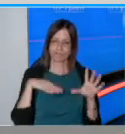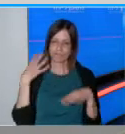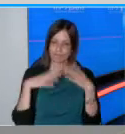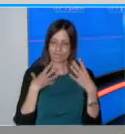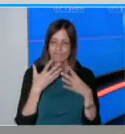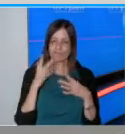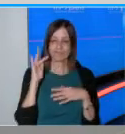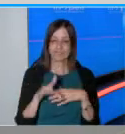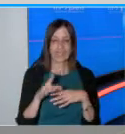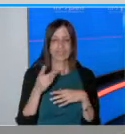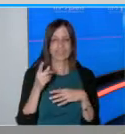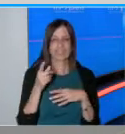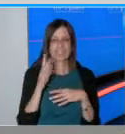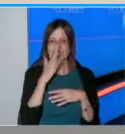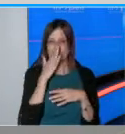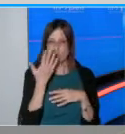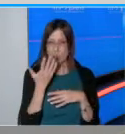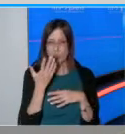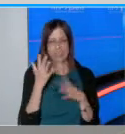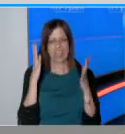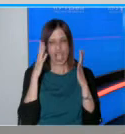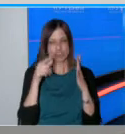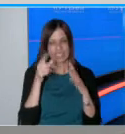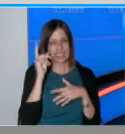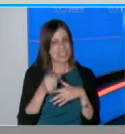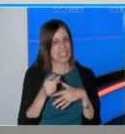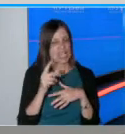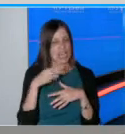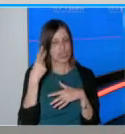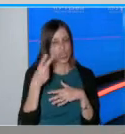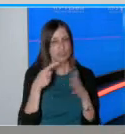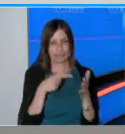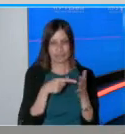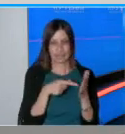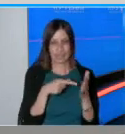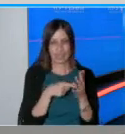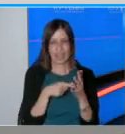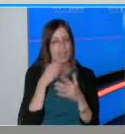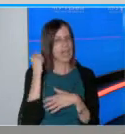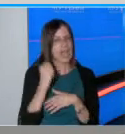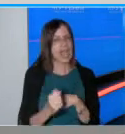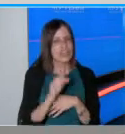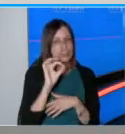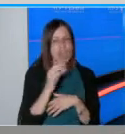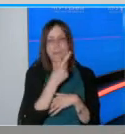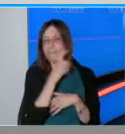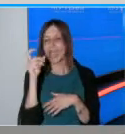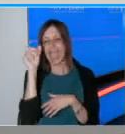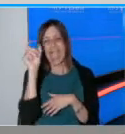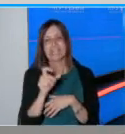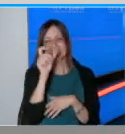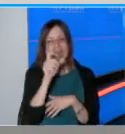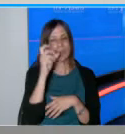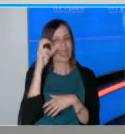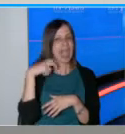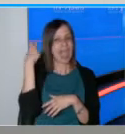הצביעות. הרעש הזה היה צריך להיות על רקע רצח של 100 אזרחים